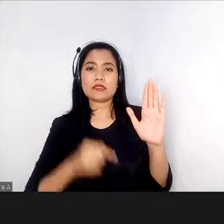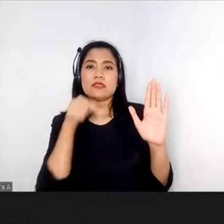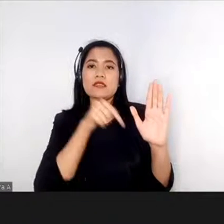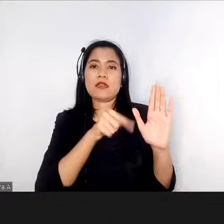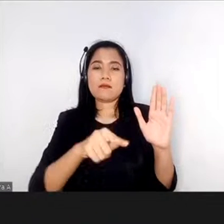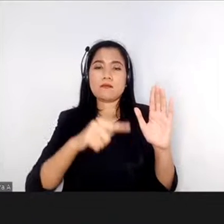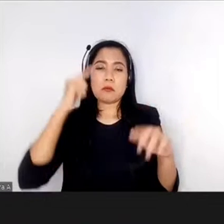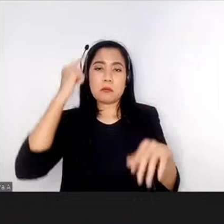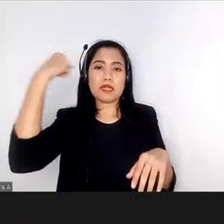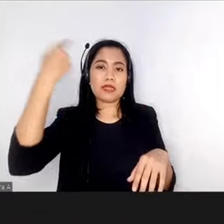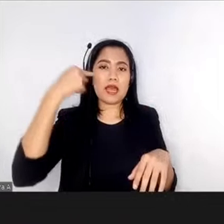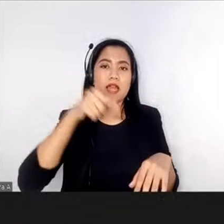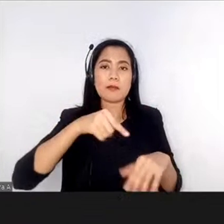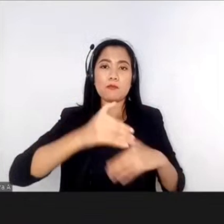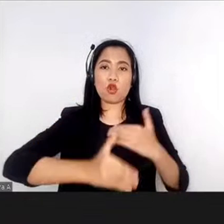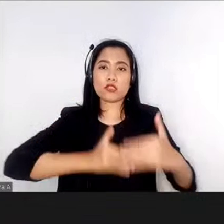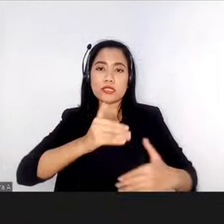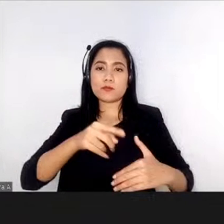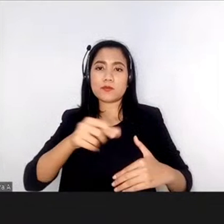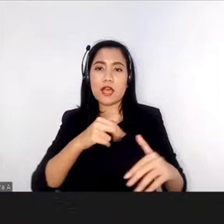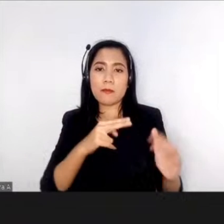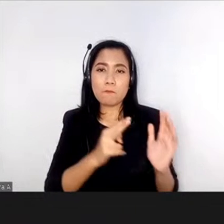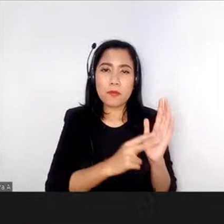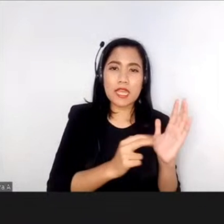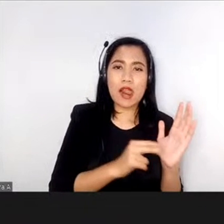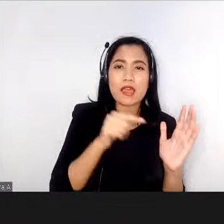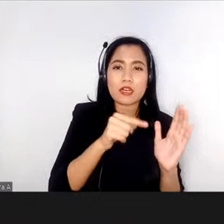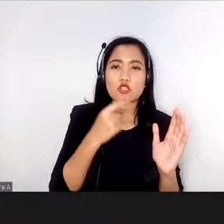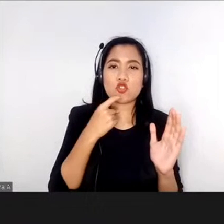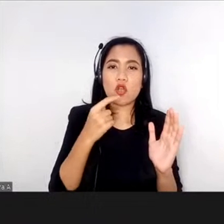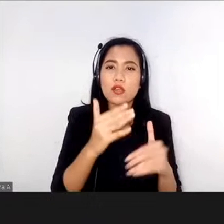untuk nilai mengenai masalah